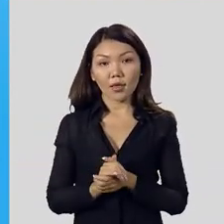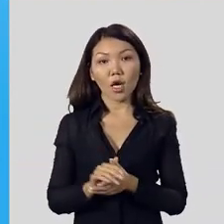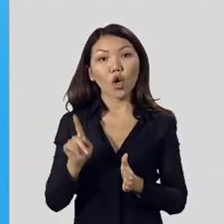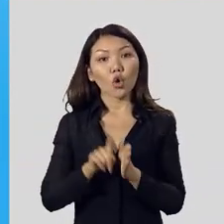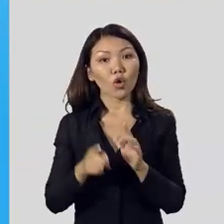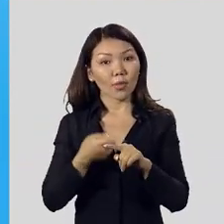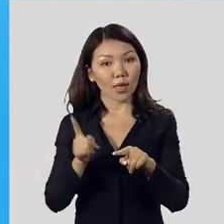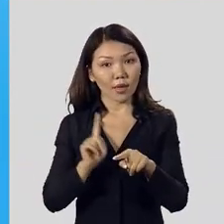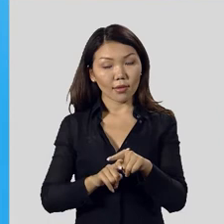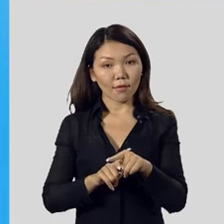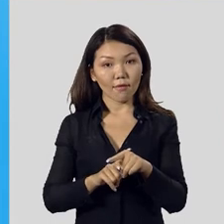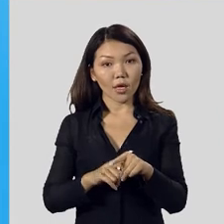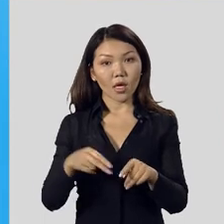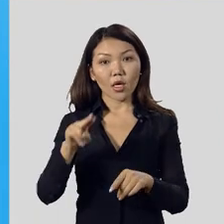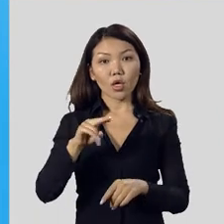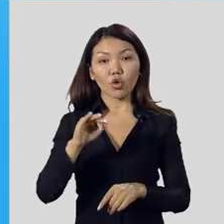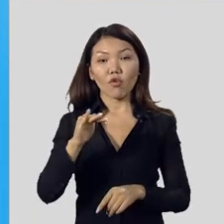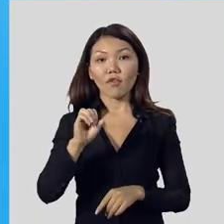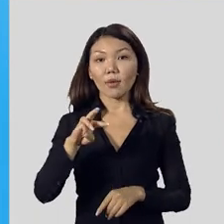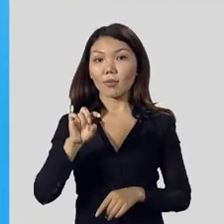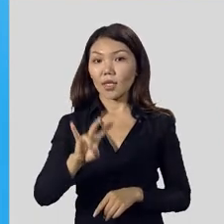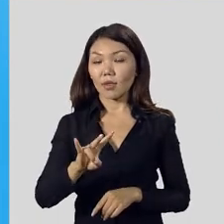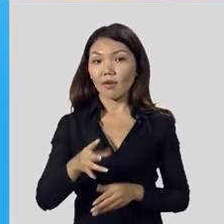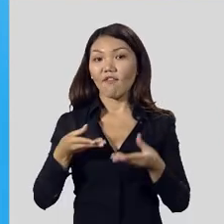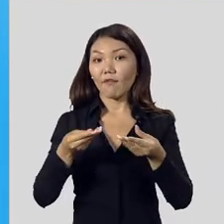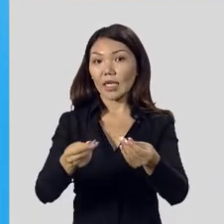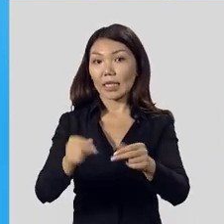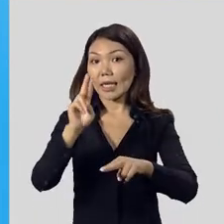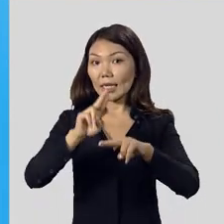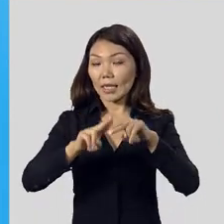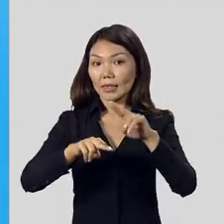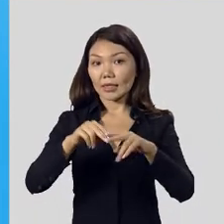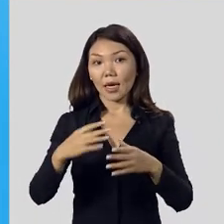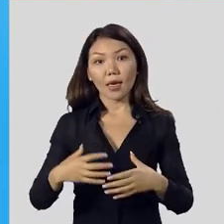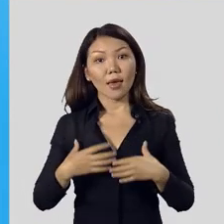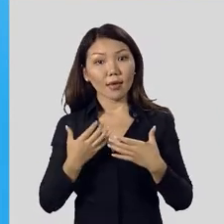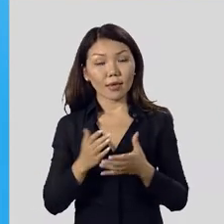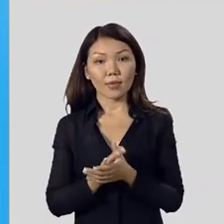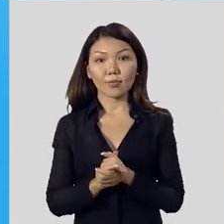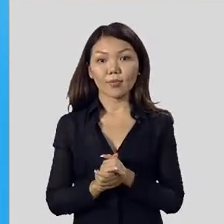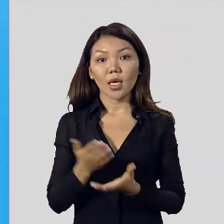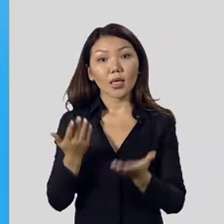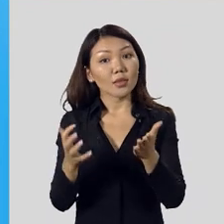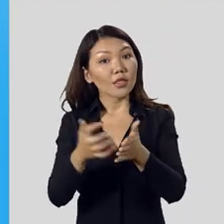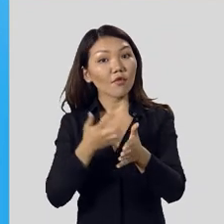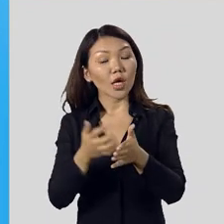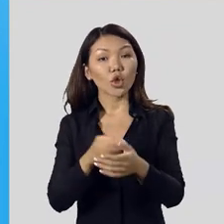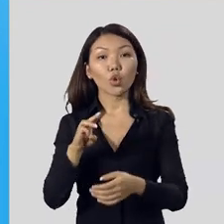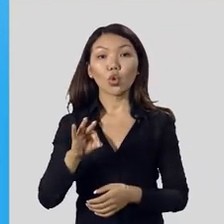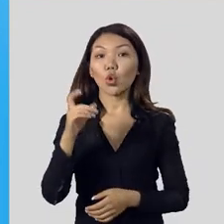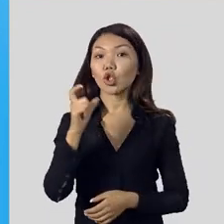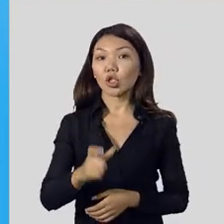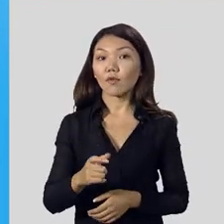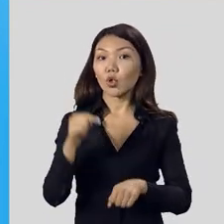Кроме этого, дофамин влияет на настроение. Если не хватает, то